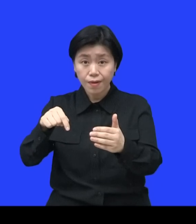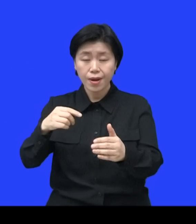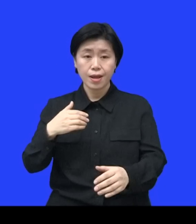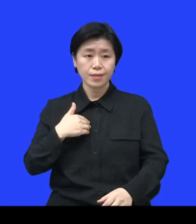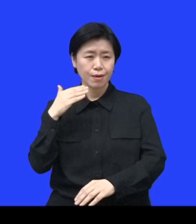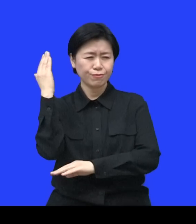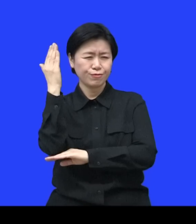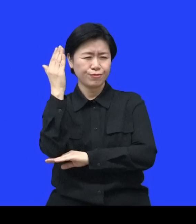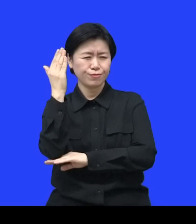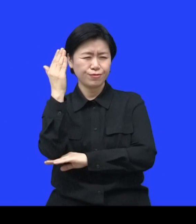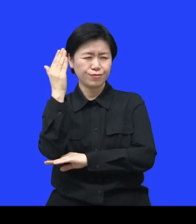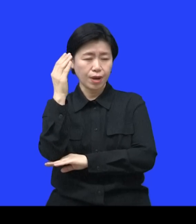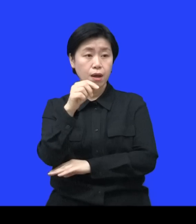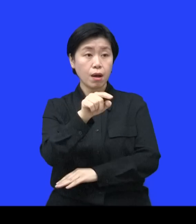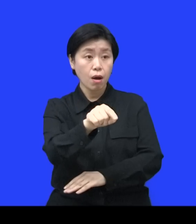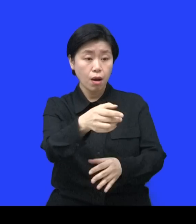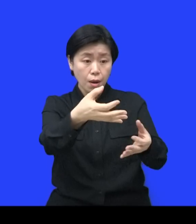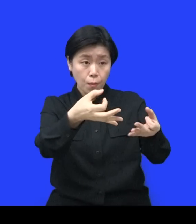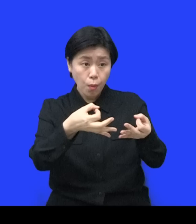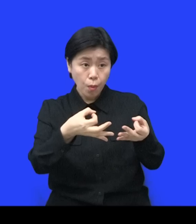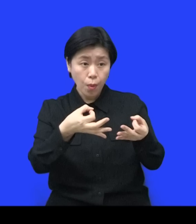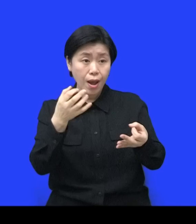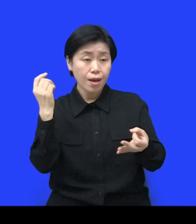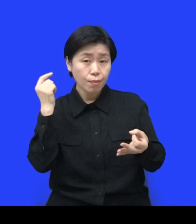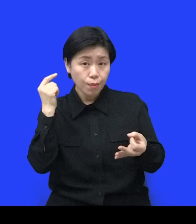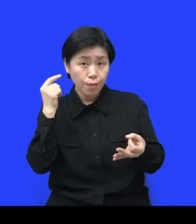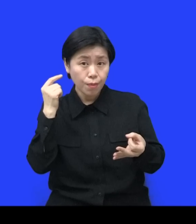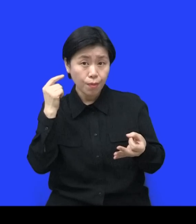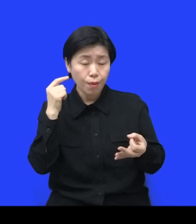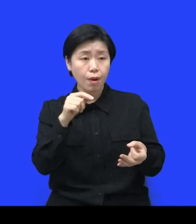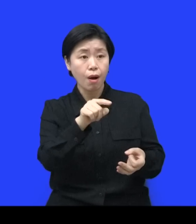만났다는 이야기를 듣는다면